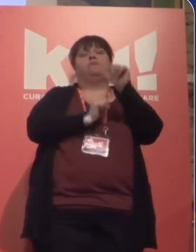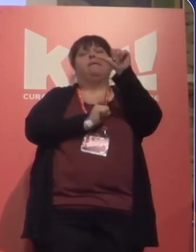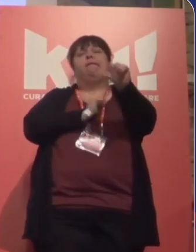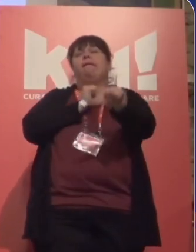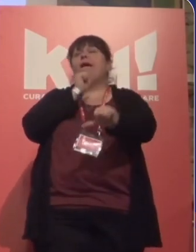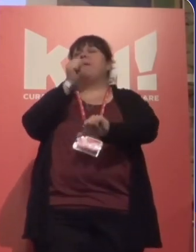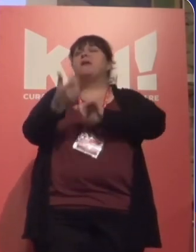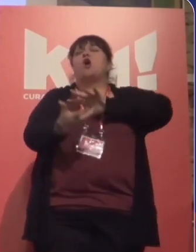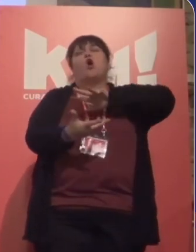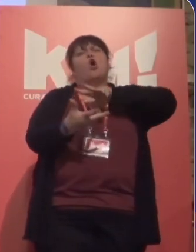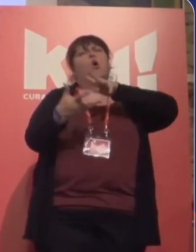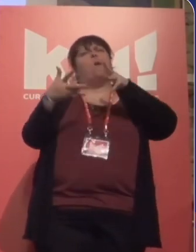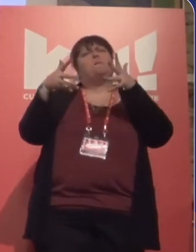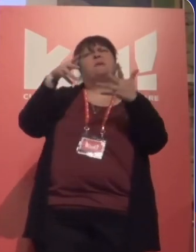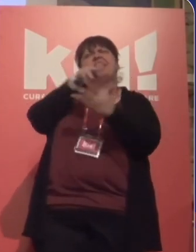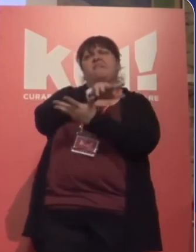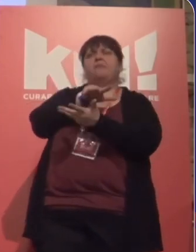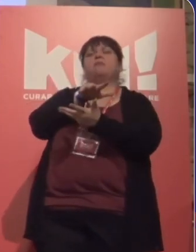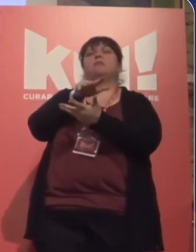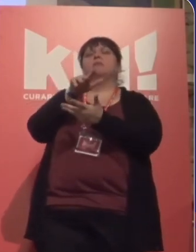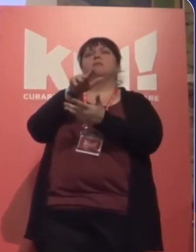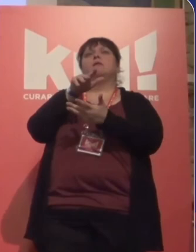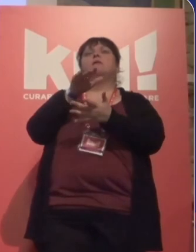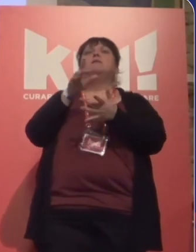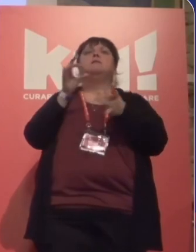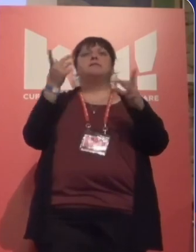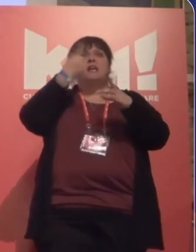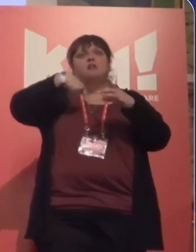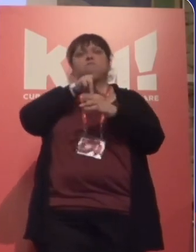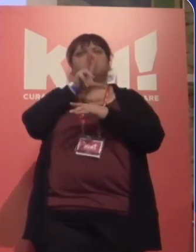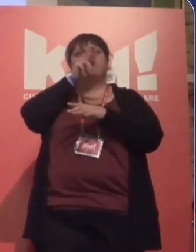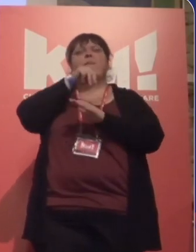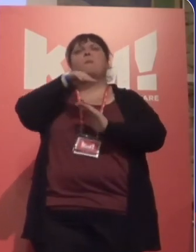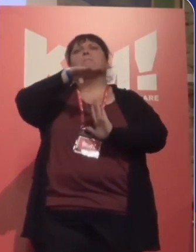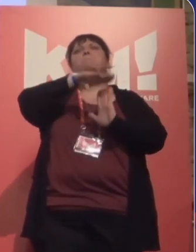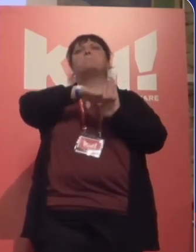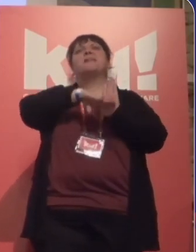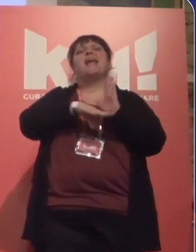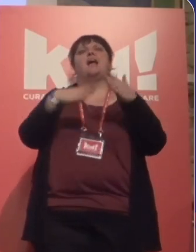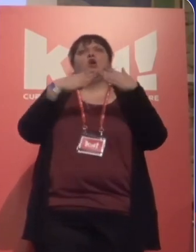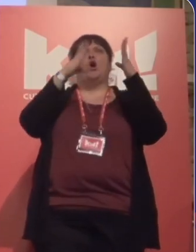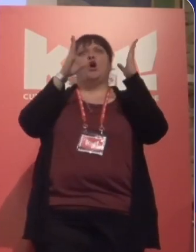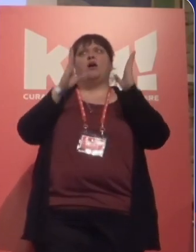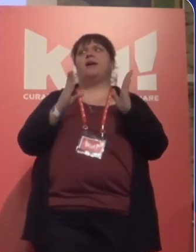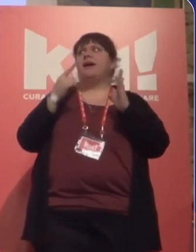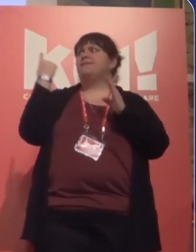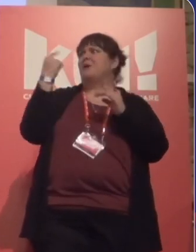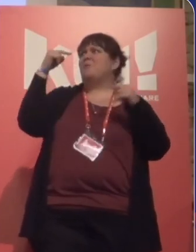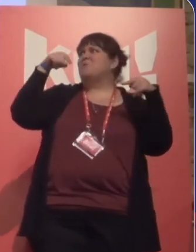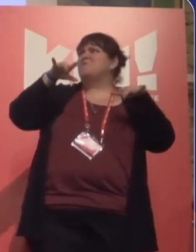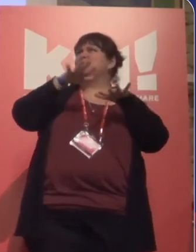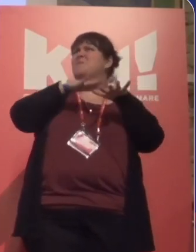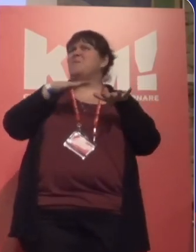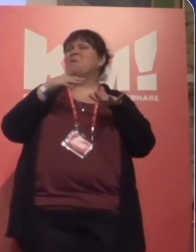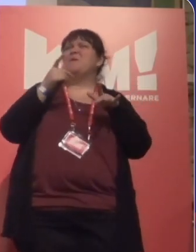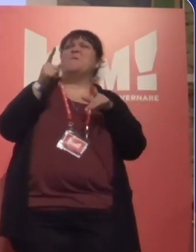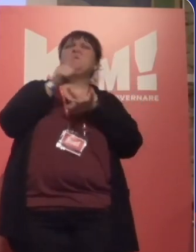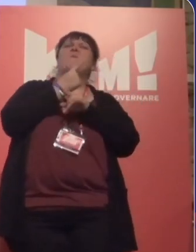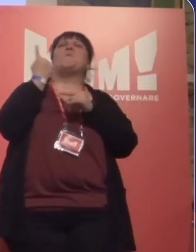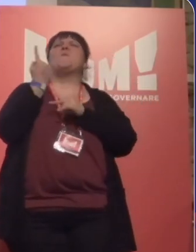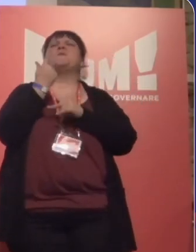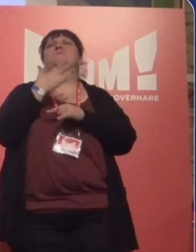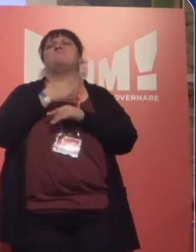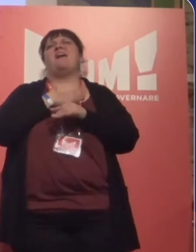resto qui a qualcuno magari dei presenti quelli un po più in là negli anni o con qualche così